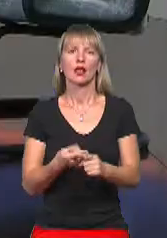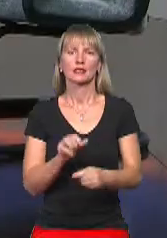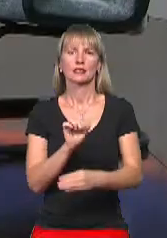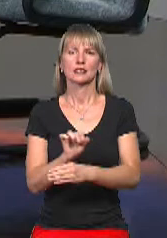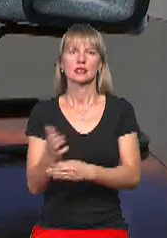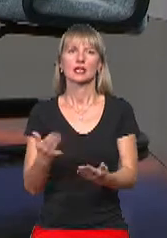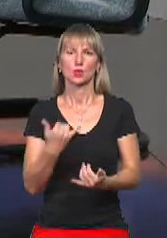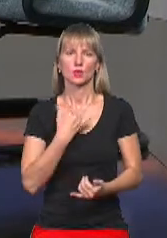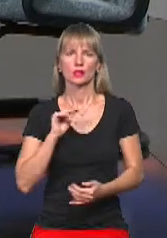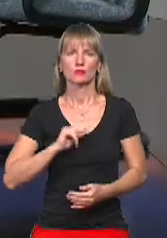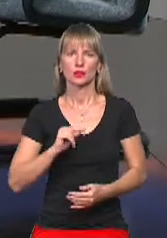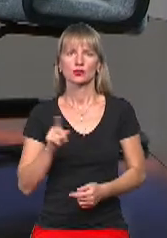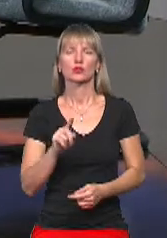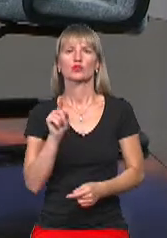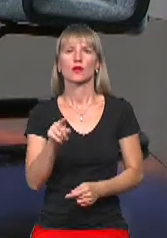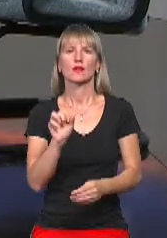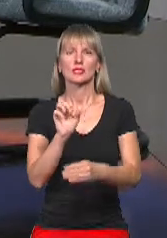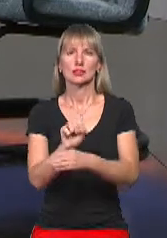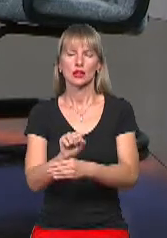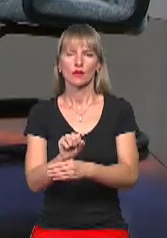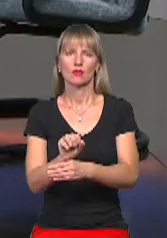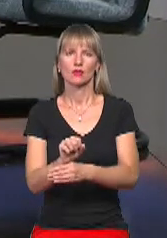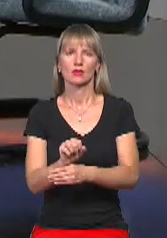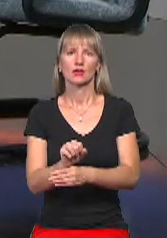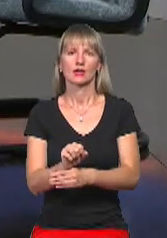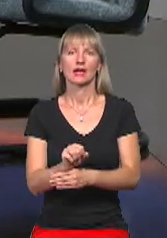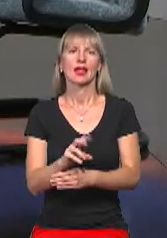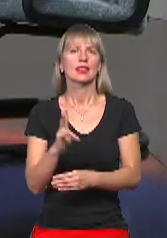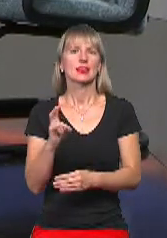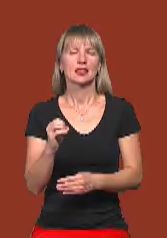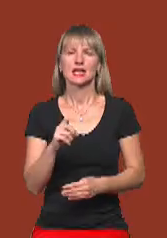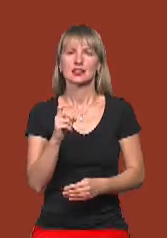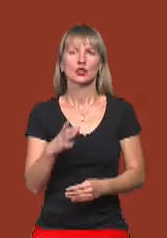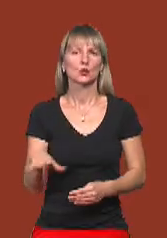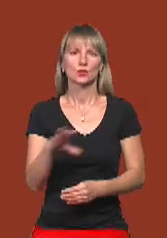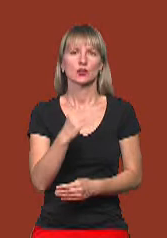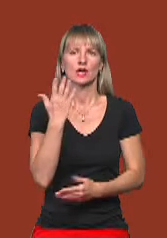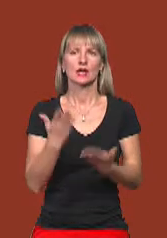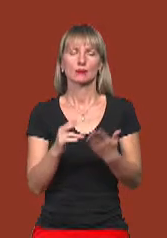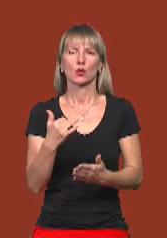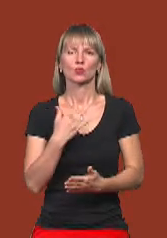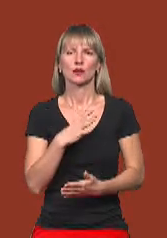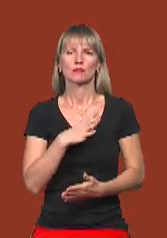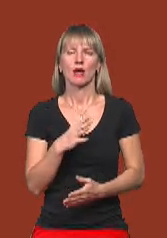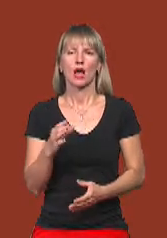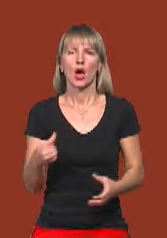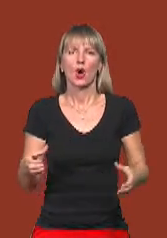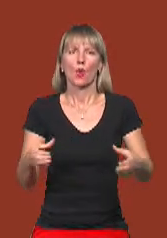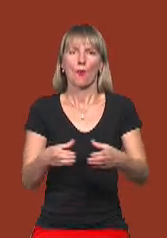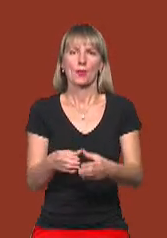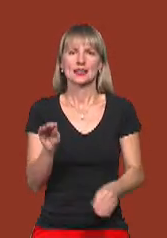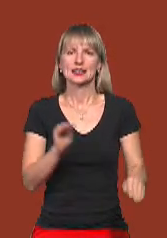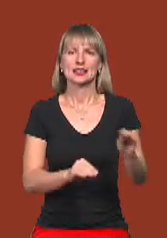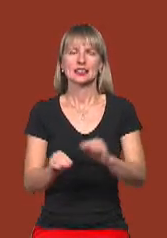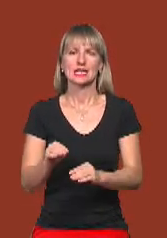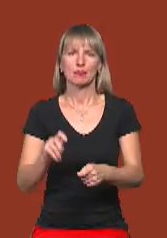які у нас працюють, от ті, що встановлені, з яких і навіть не з усіх. Угу. Якби в нас була комплексна система моніторингу, ми могли